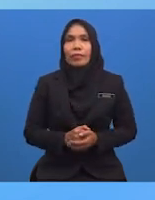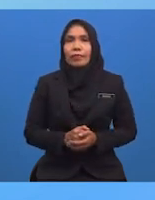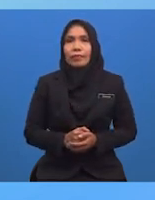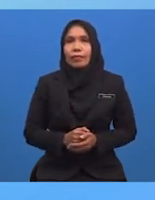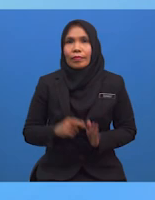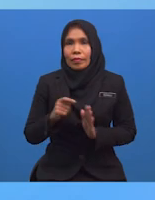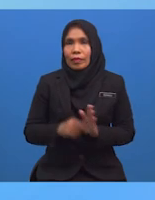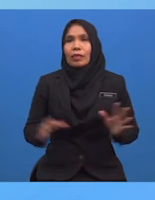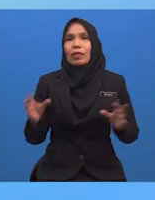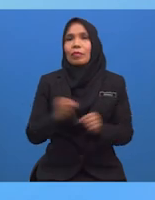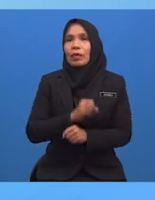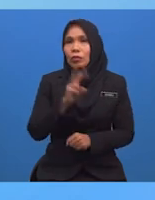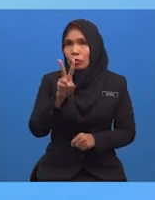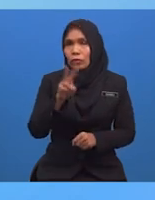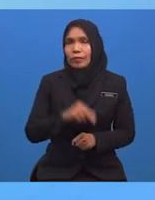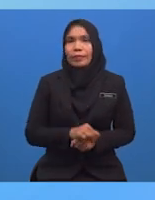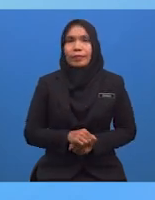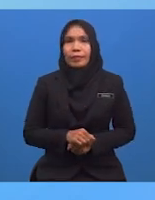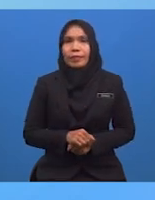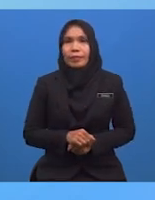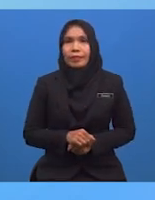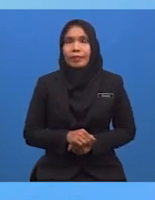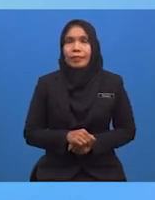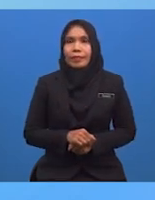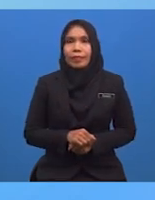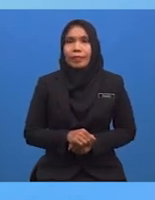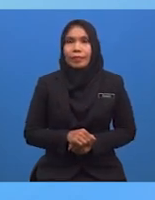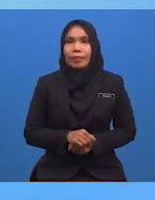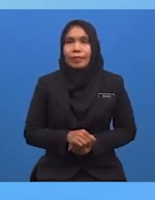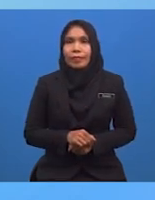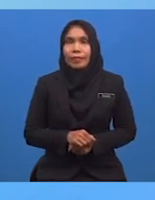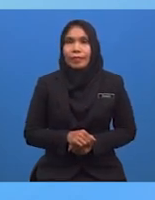Terdapat dua komponen utama dalam belanjawan negara.